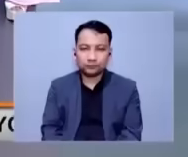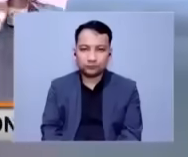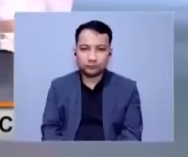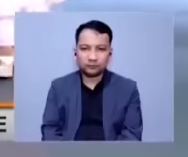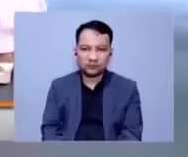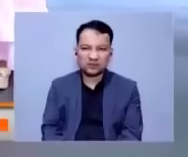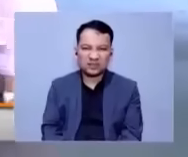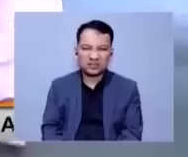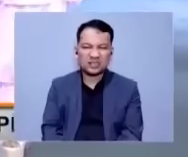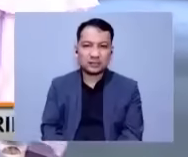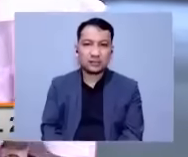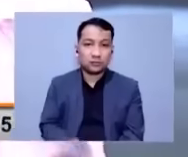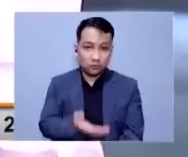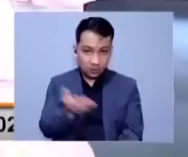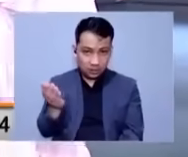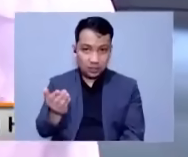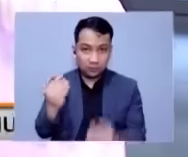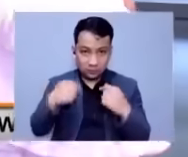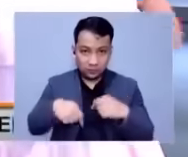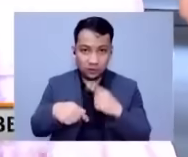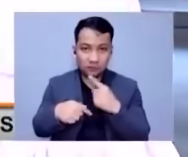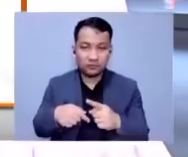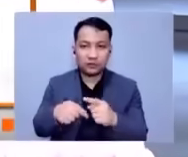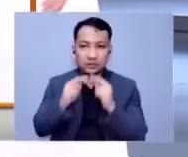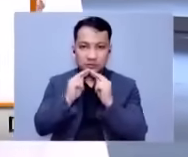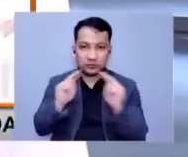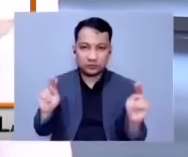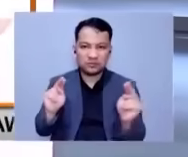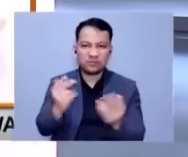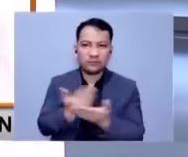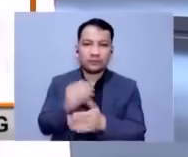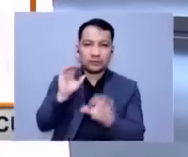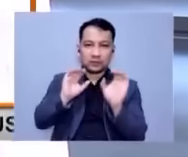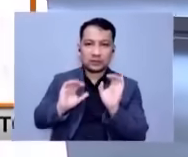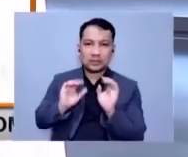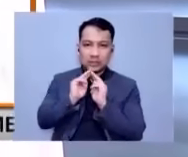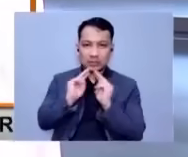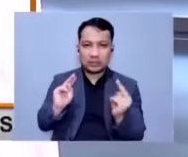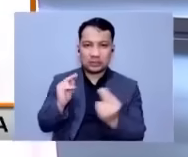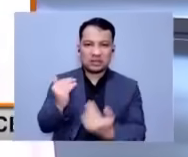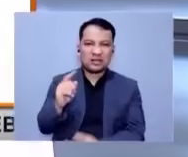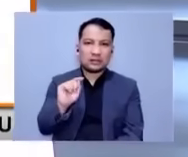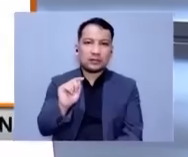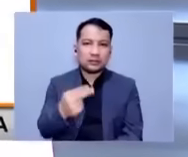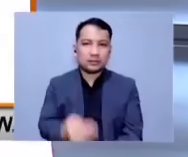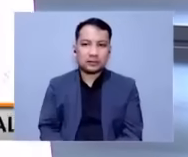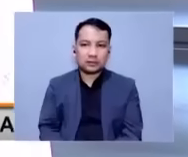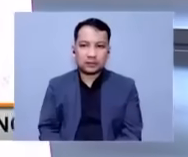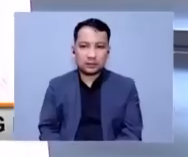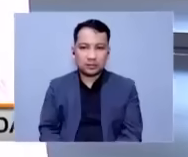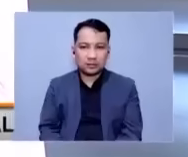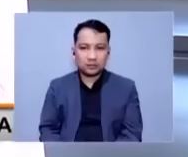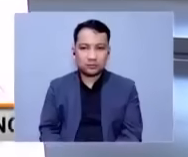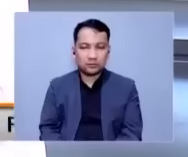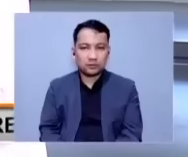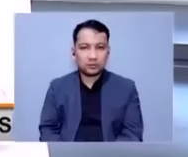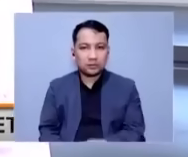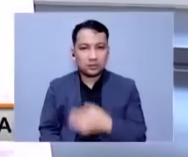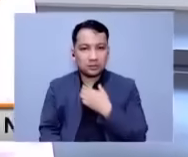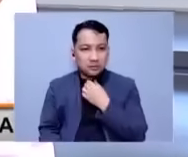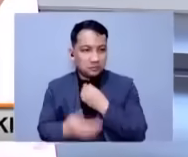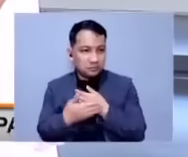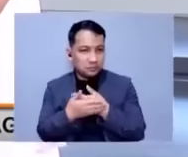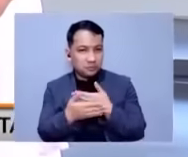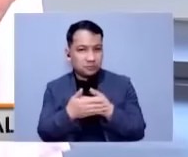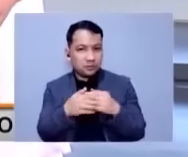Mga kapatid, eto na nga ang mga umaarangkadang showbiz balita ngayong Huwebes. Napalapit na rin sa isa't isa ang